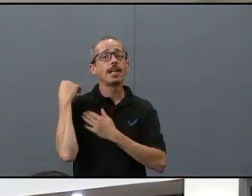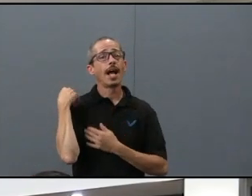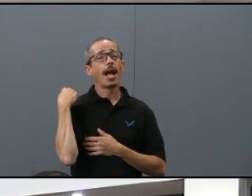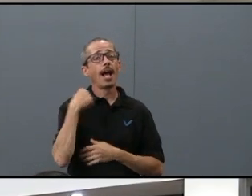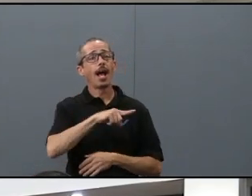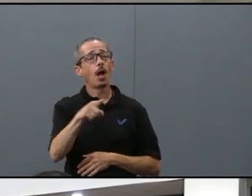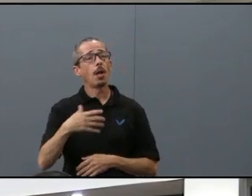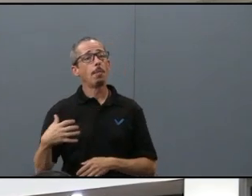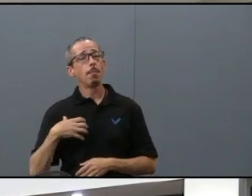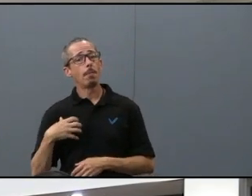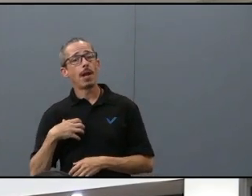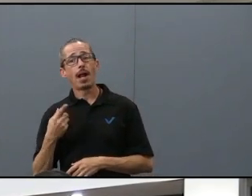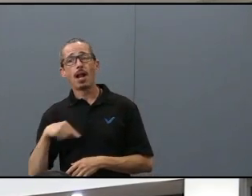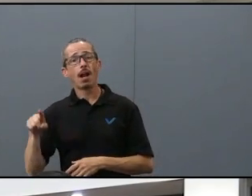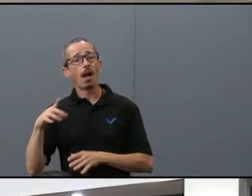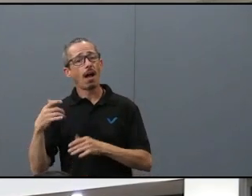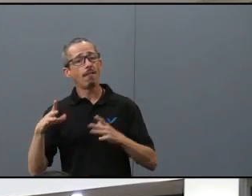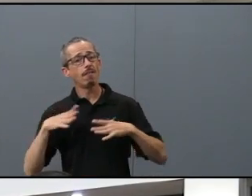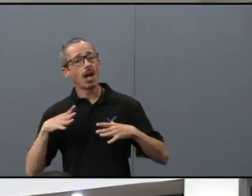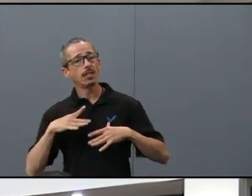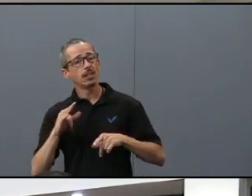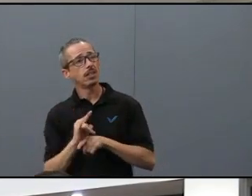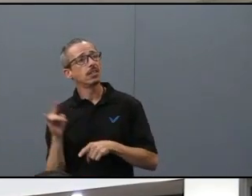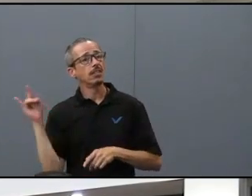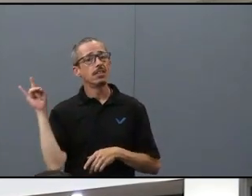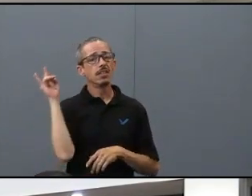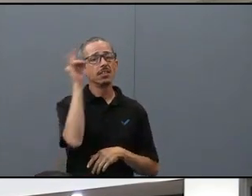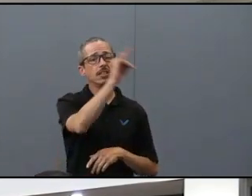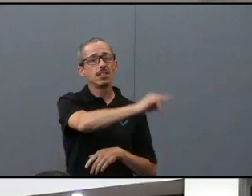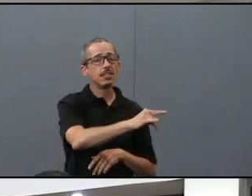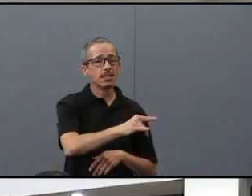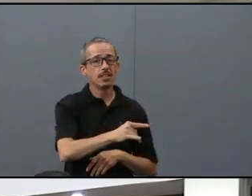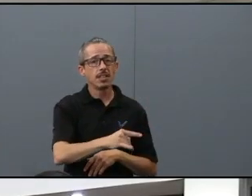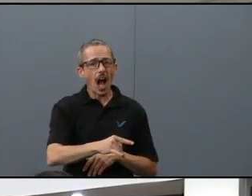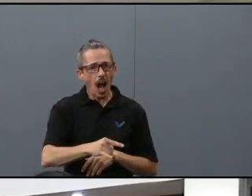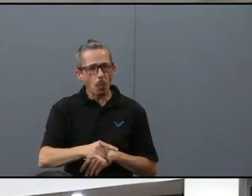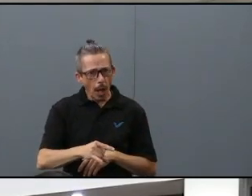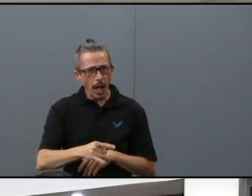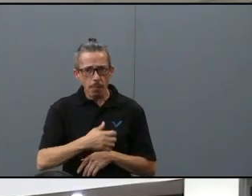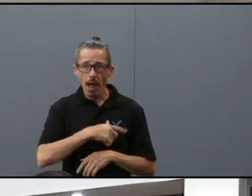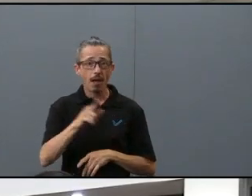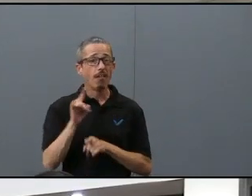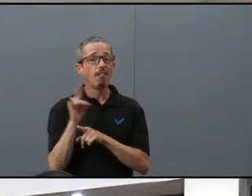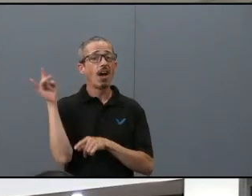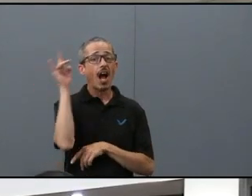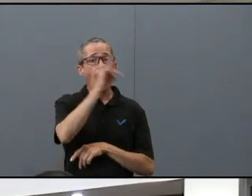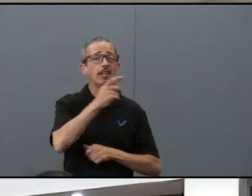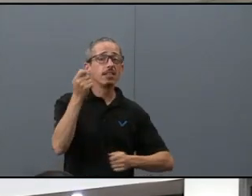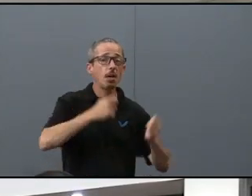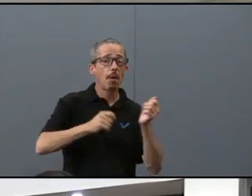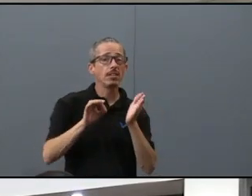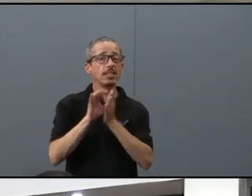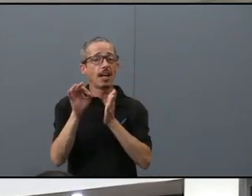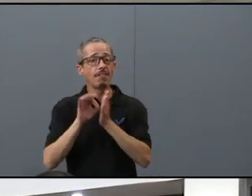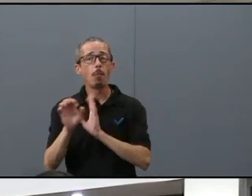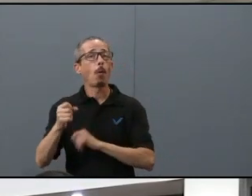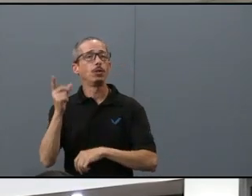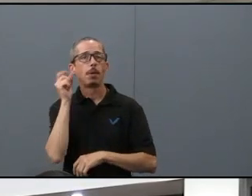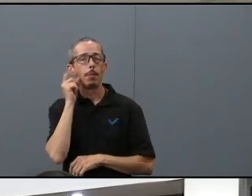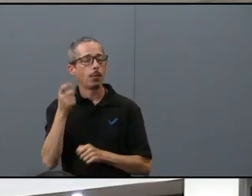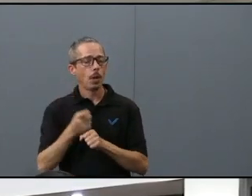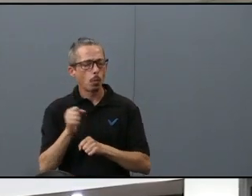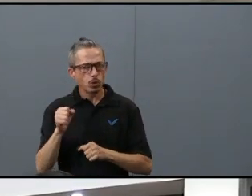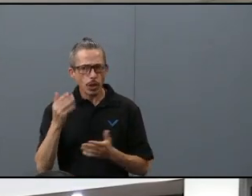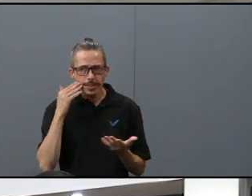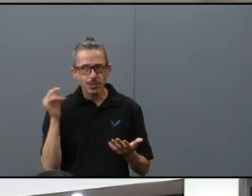pleain que vous aviez été en vacances ça pasis pas en vacances mais non barouette je con non je je sais je sais je